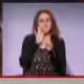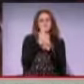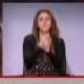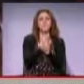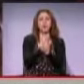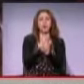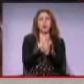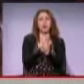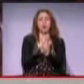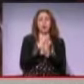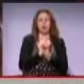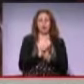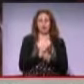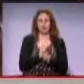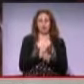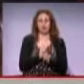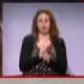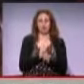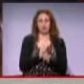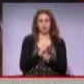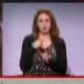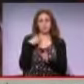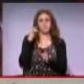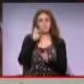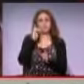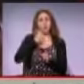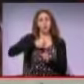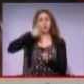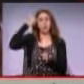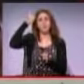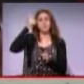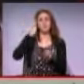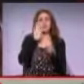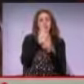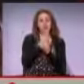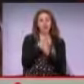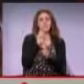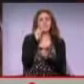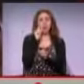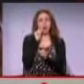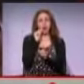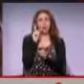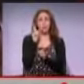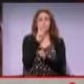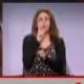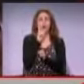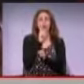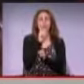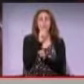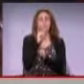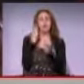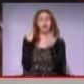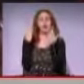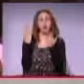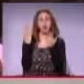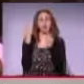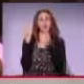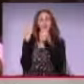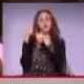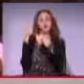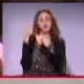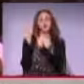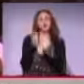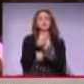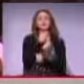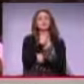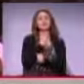واكبر اكبر سبورت في حياتي، يعني اكبر داعم. ربنا يخليهم لك. الله يخليك يا رب. صوتك جميل بيقولوا